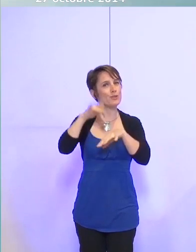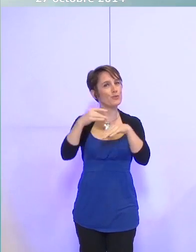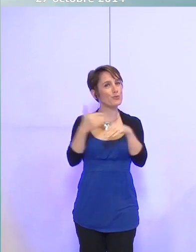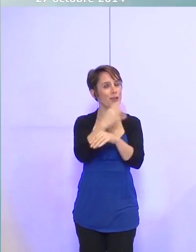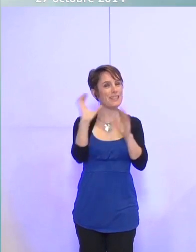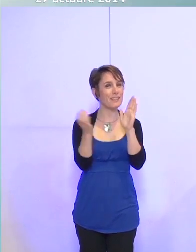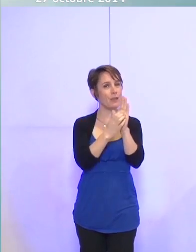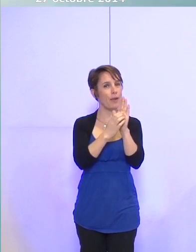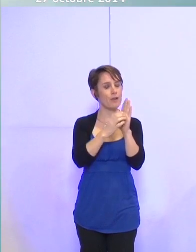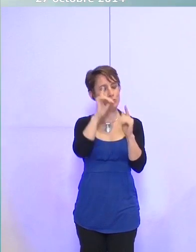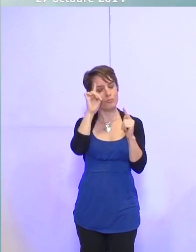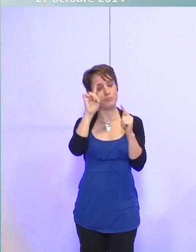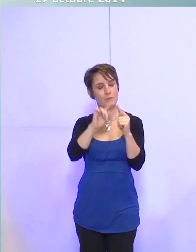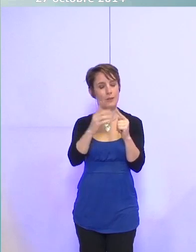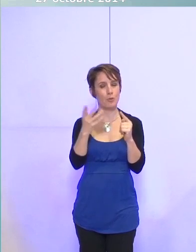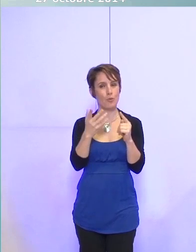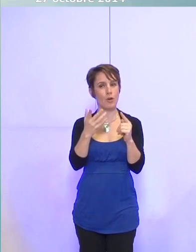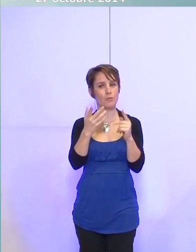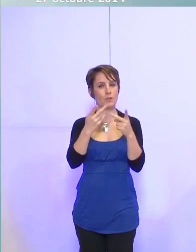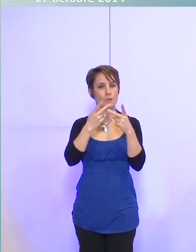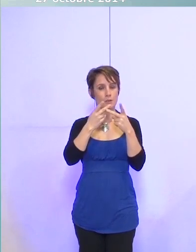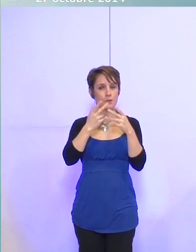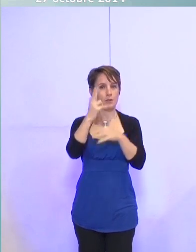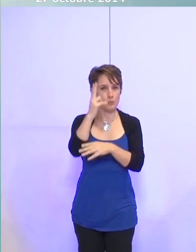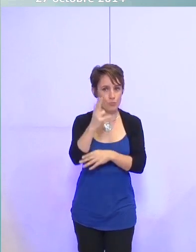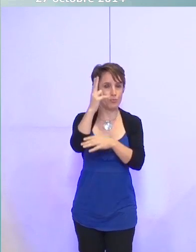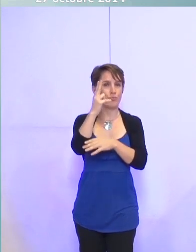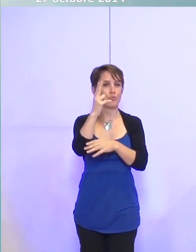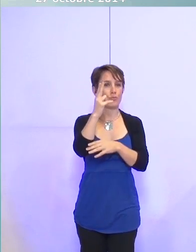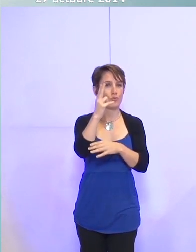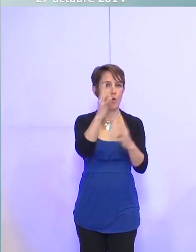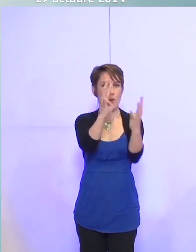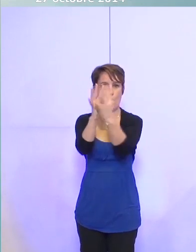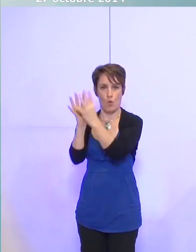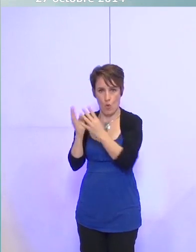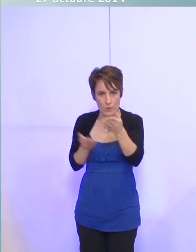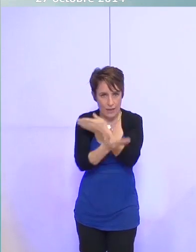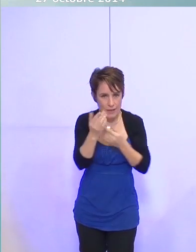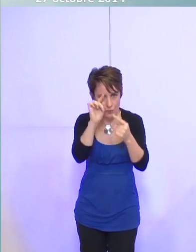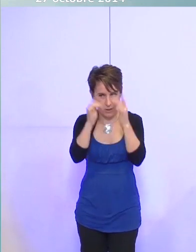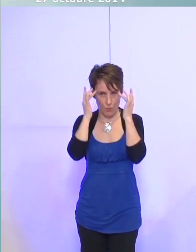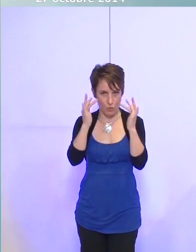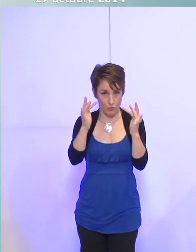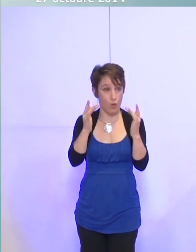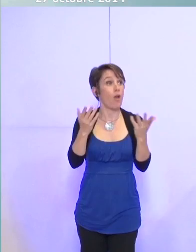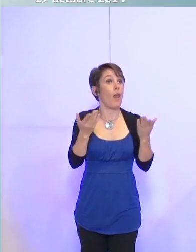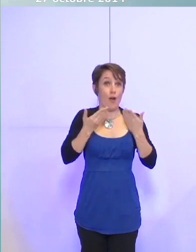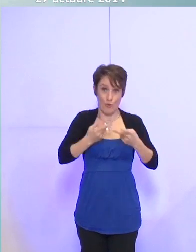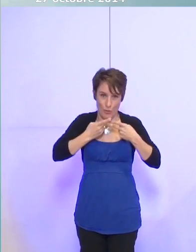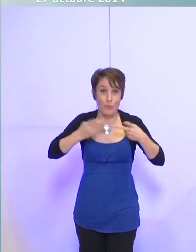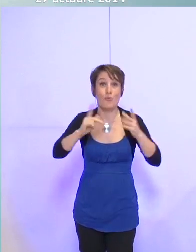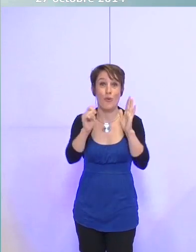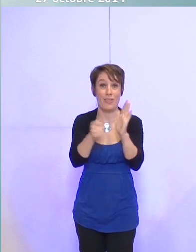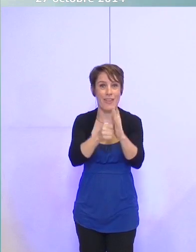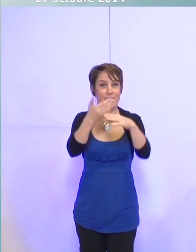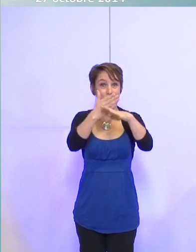annonçait le lancement de la concertation sur la culture, je vous annonce aujourd'hui que la date est trouvée et je vous